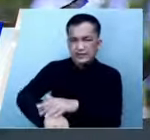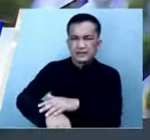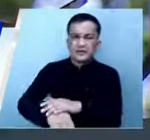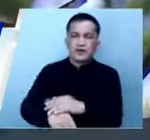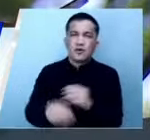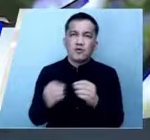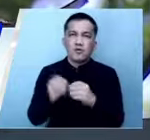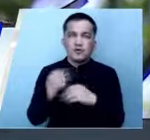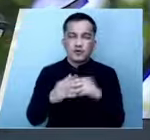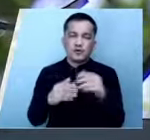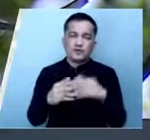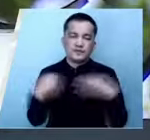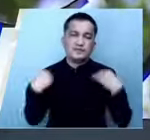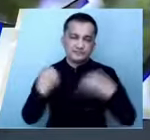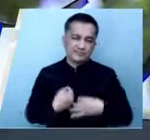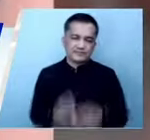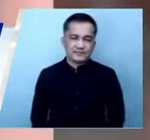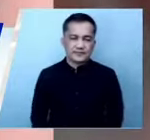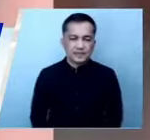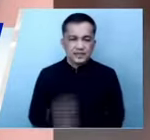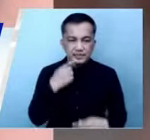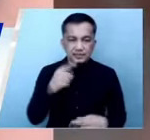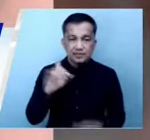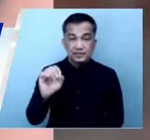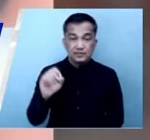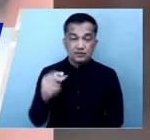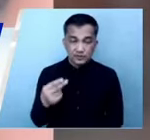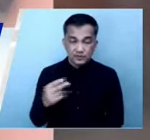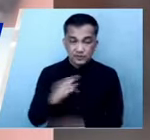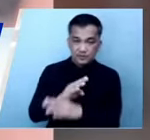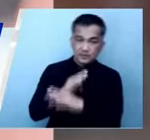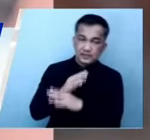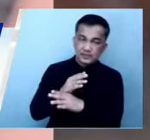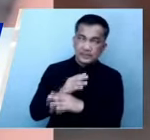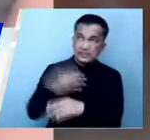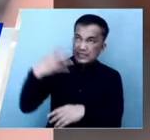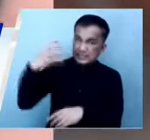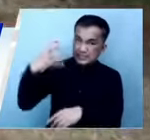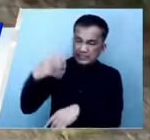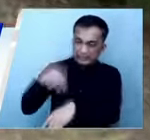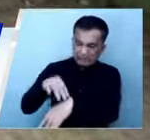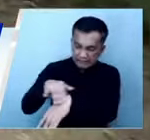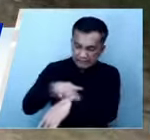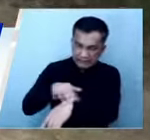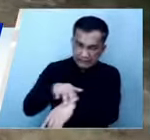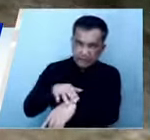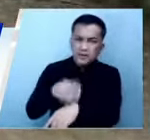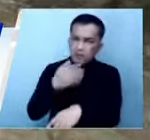ganito. Sabi ng Health Department, para iwas sunburn, mainam daw na ang suot,